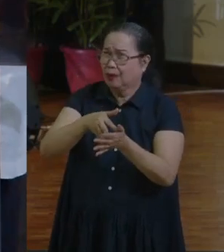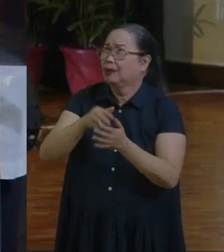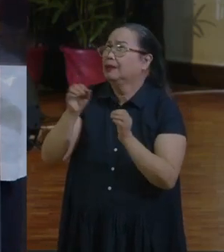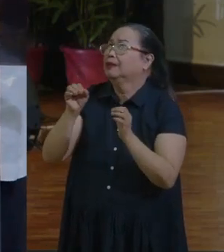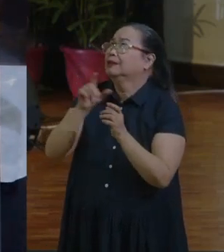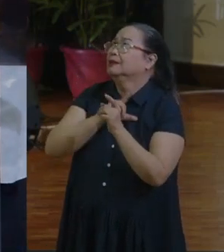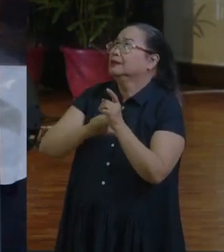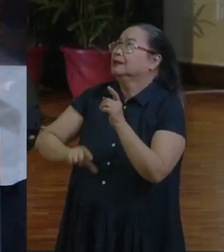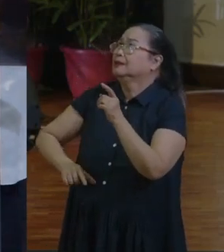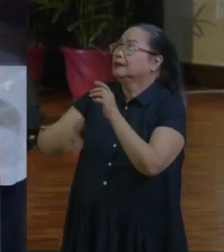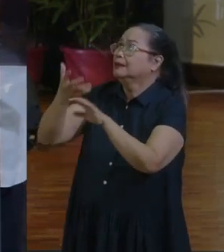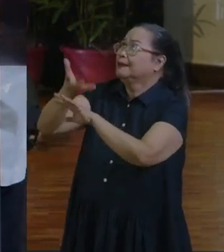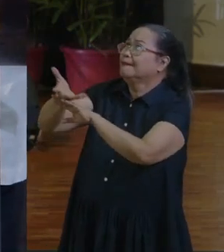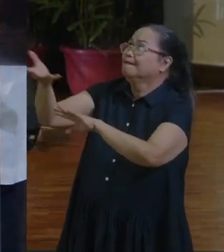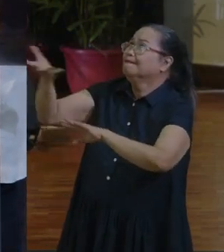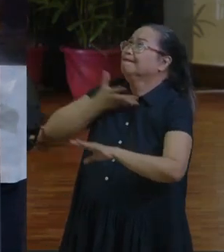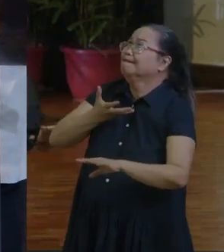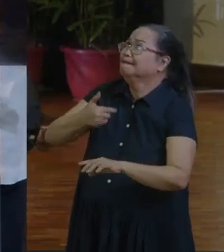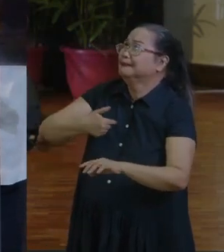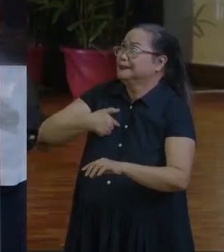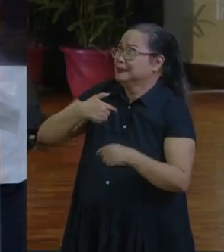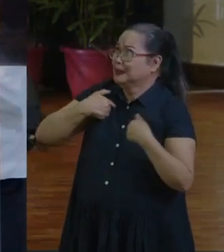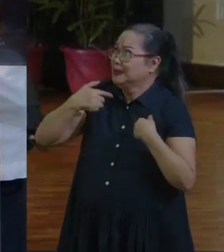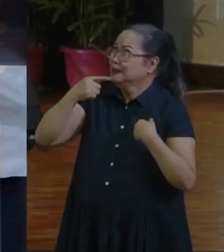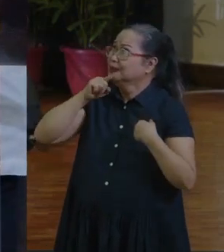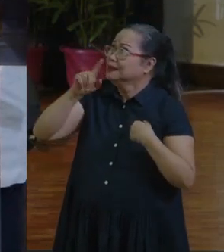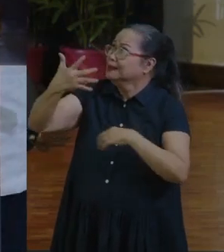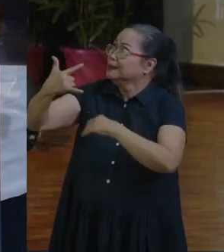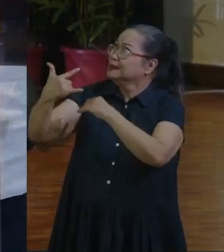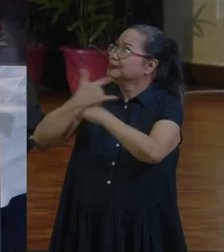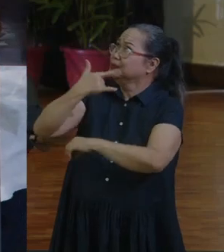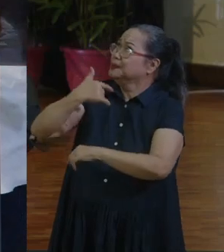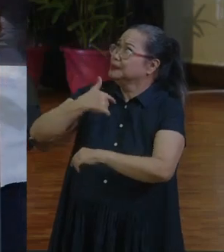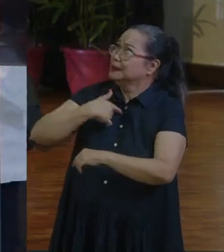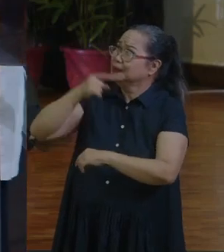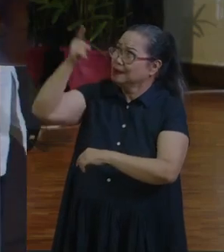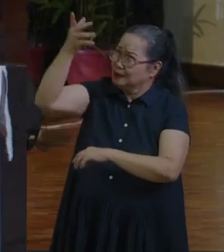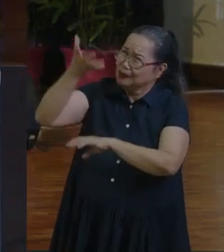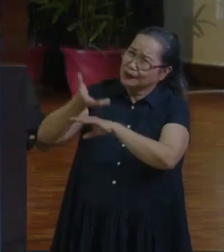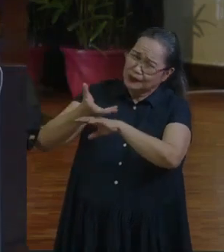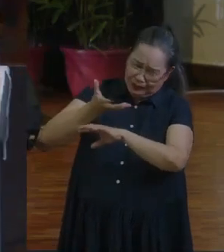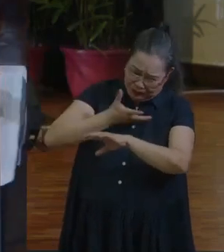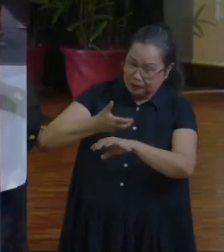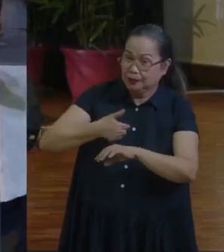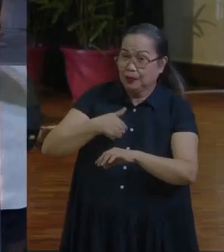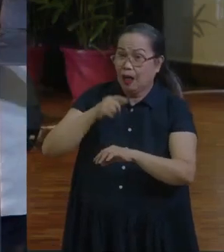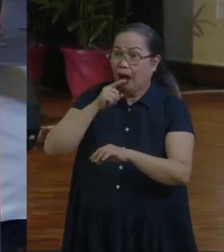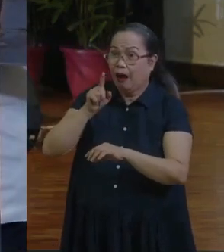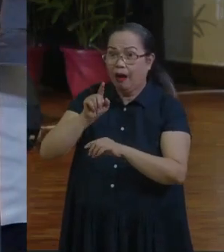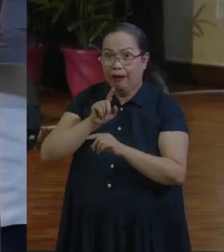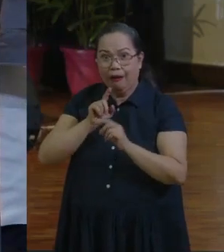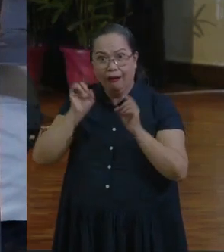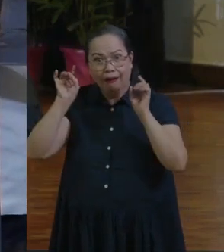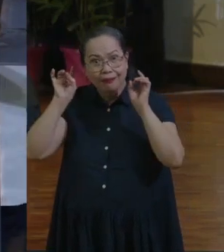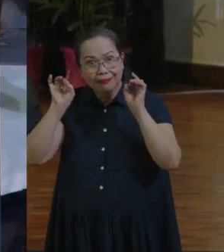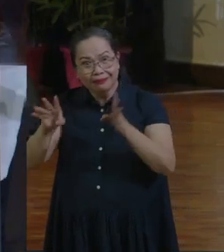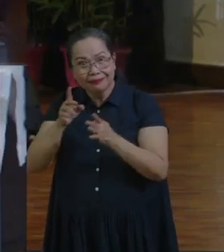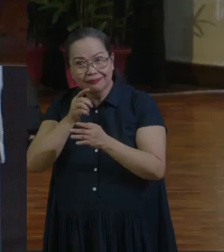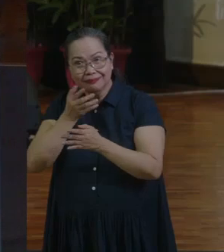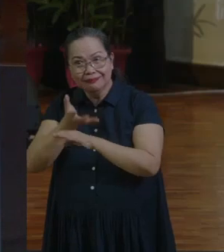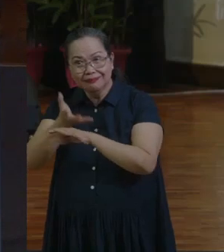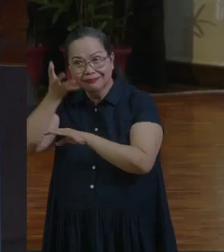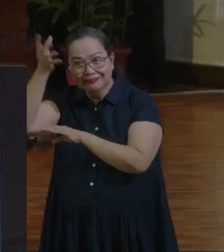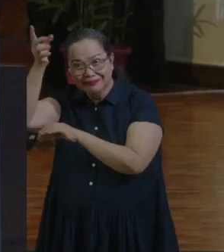Lord, you have deceived me, and I was deceived. Niloko mo ako, Panginoon. Ba, grabe. Grabe na yung sinasabi niya sa